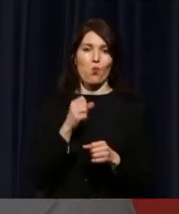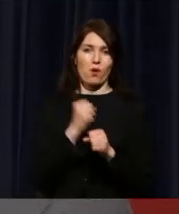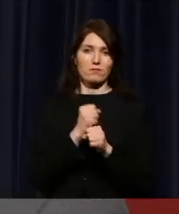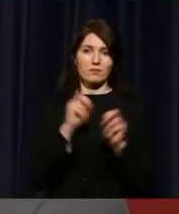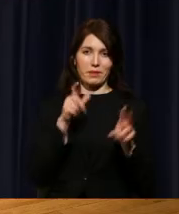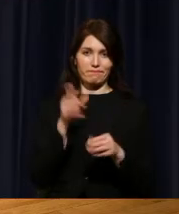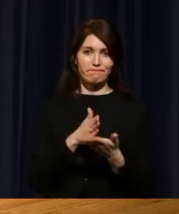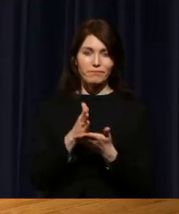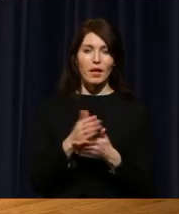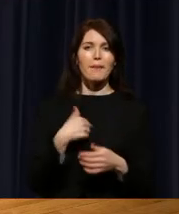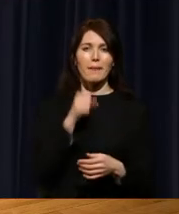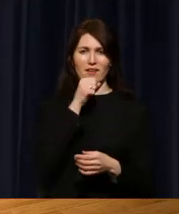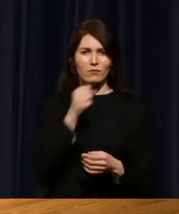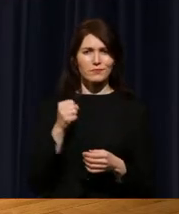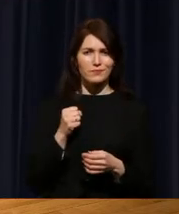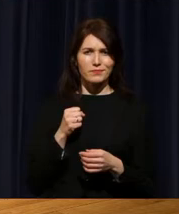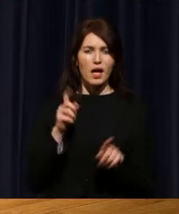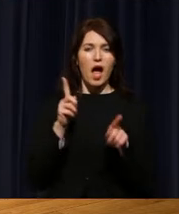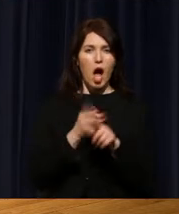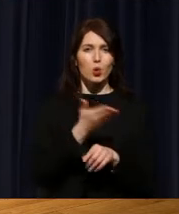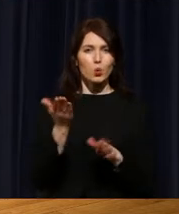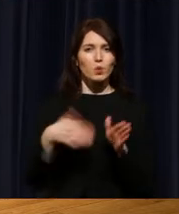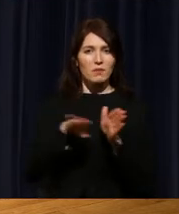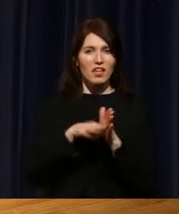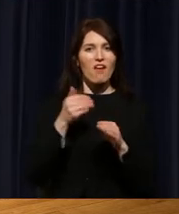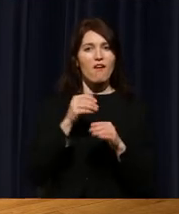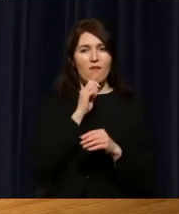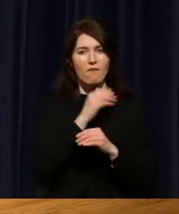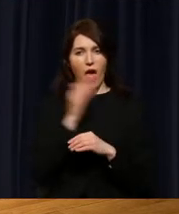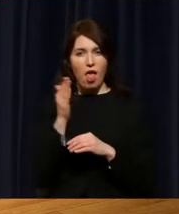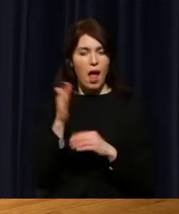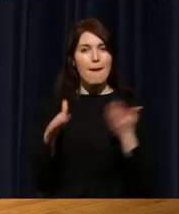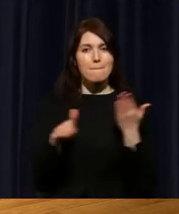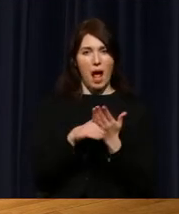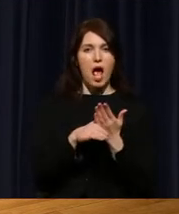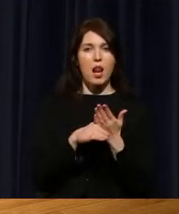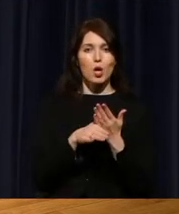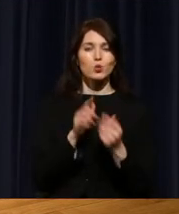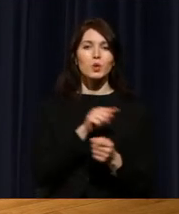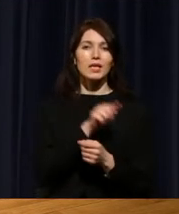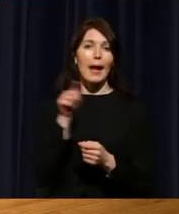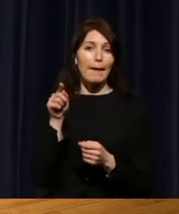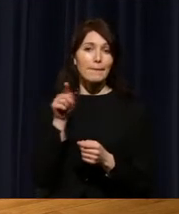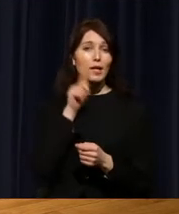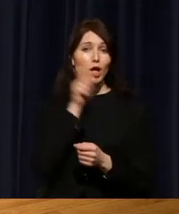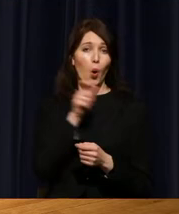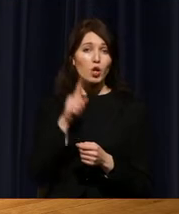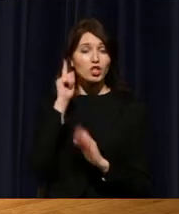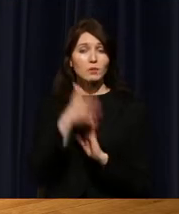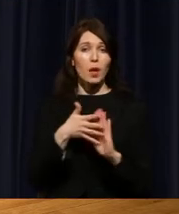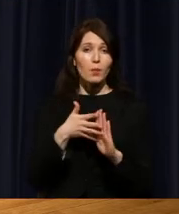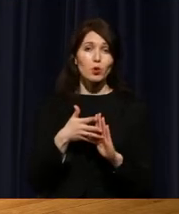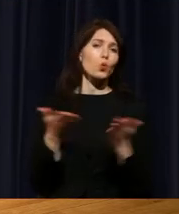Andrei mikrofonu, tāpēc, ka es saprotu, jūs taču arī, laikam, tad iesaistāties vēlāk kādā brīdī palīdzot tiem nu, jauniešiem saprast,